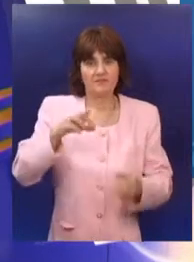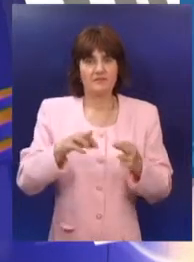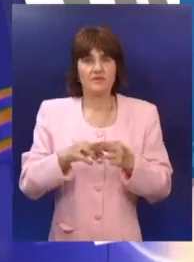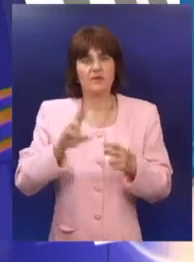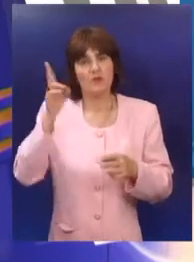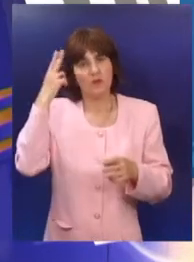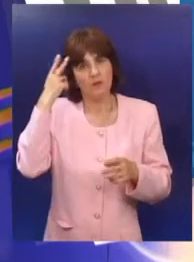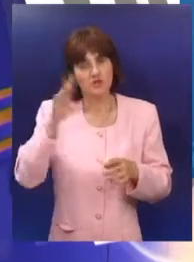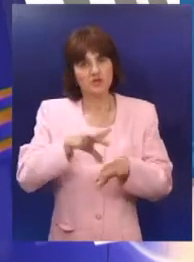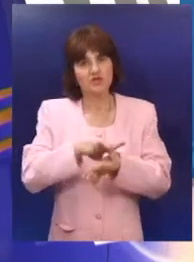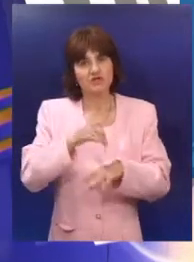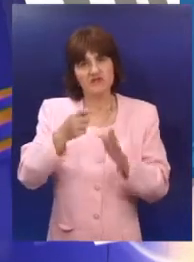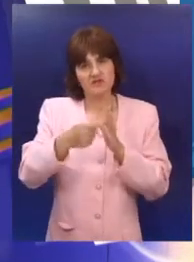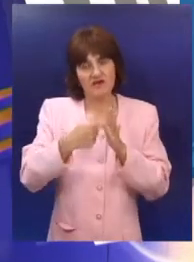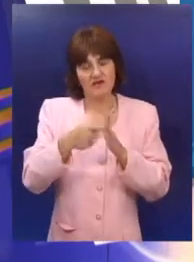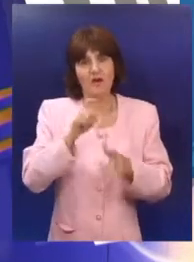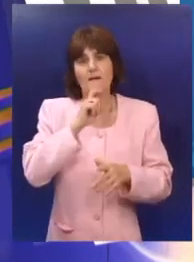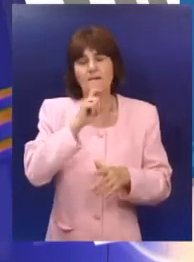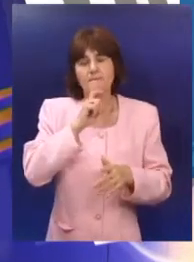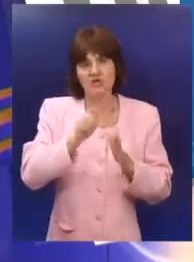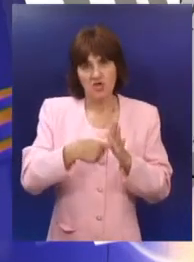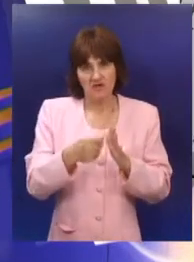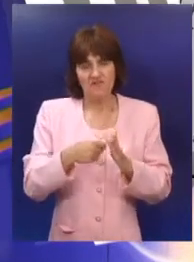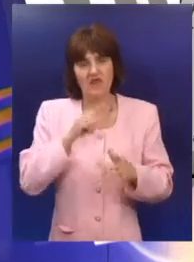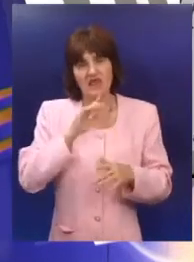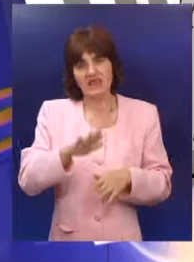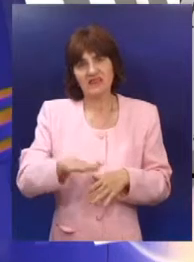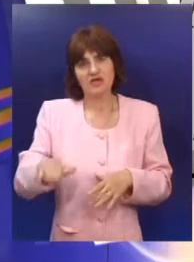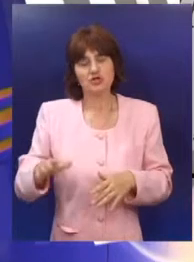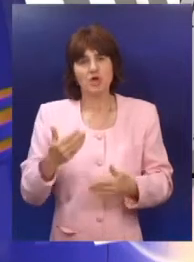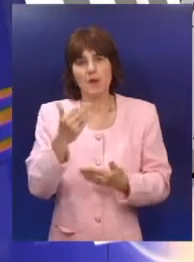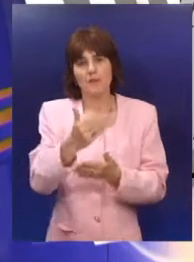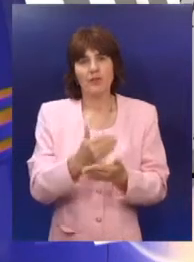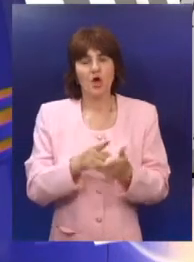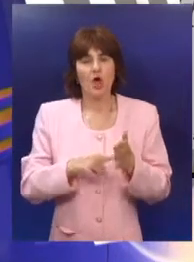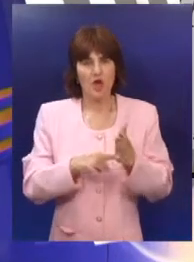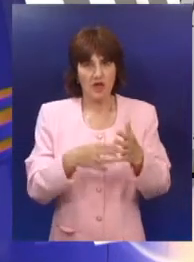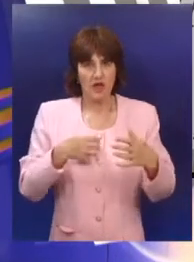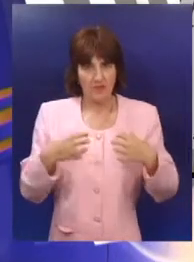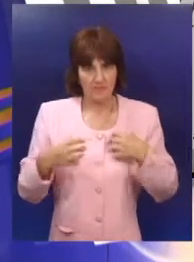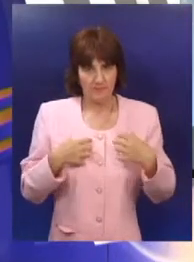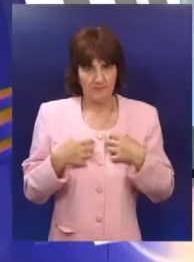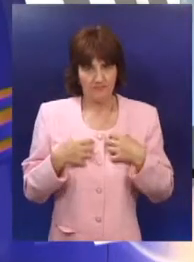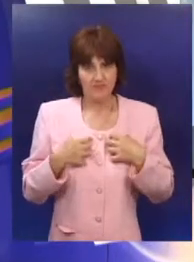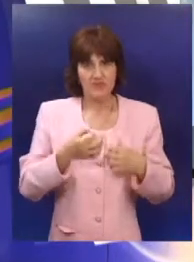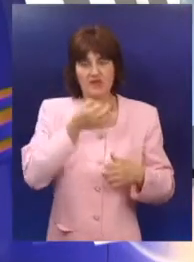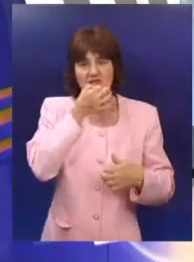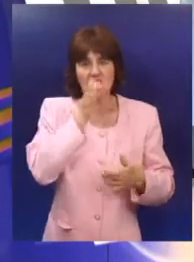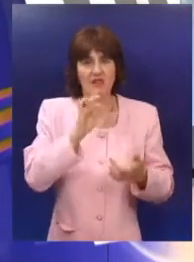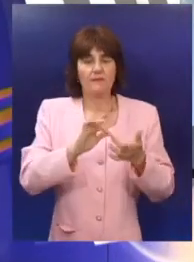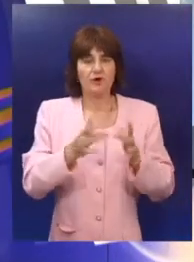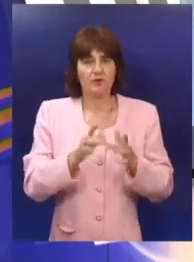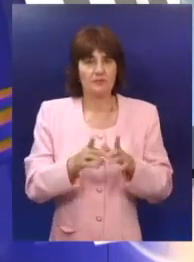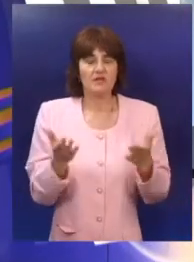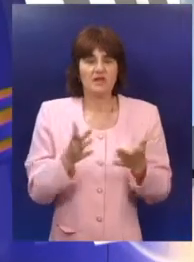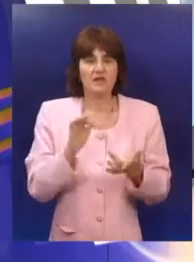Underground Spirit, zatim novi švedski film, novi mađarski film Eko Docs i dečiji program. Najboljim filmovima u okviru glavnog